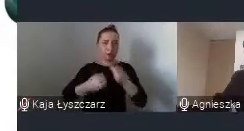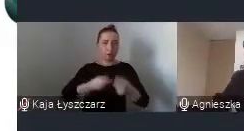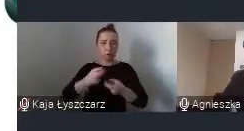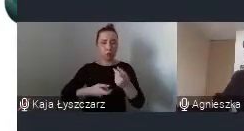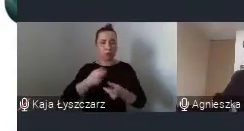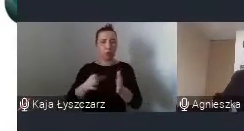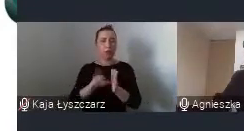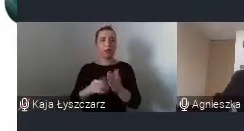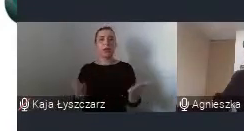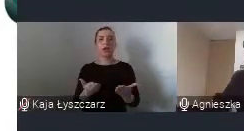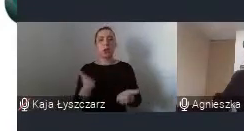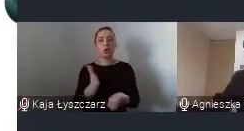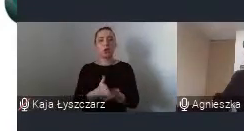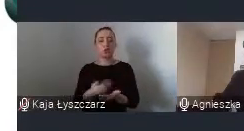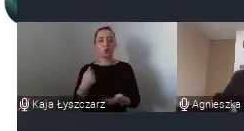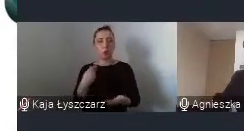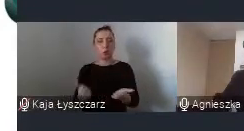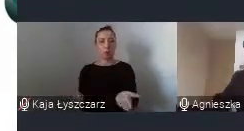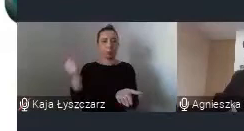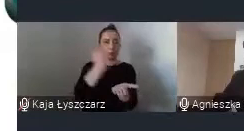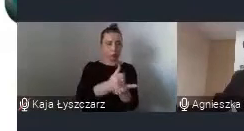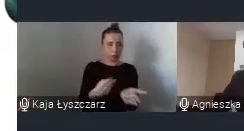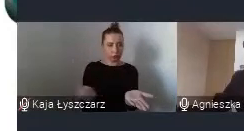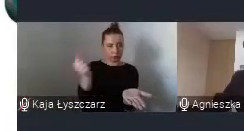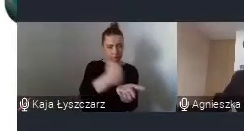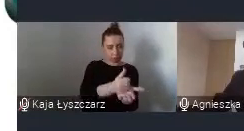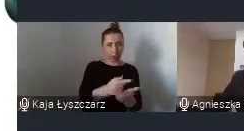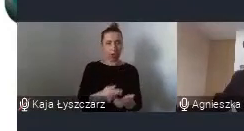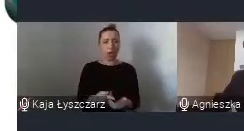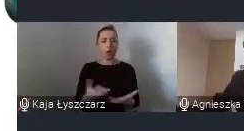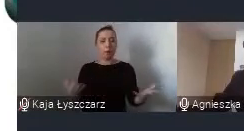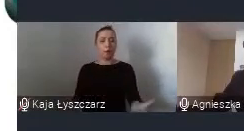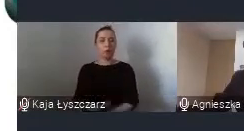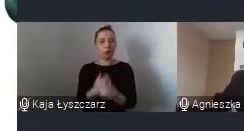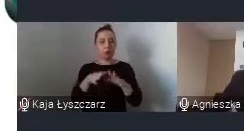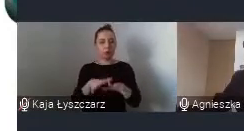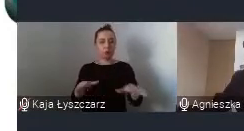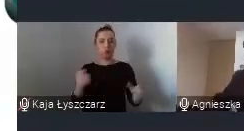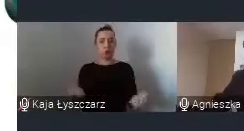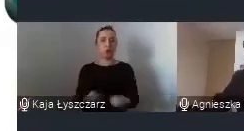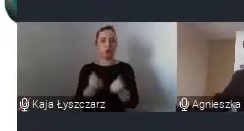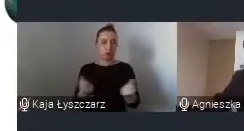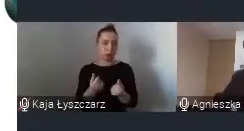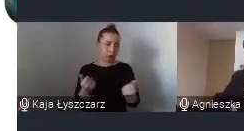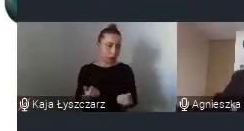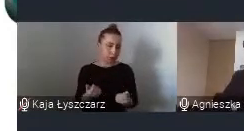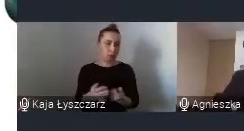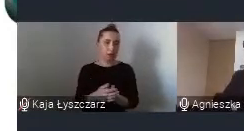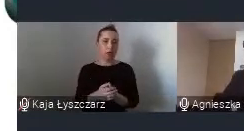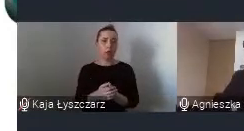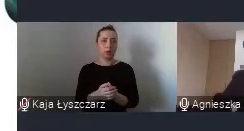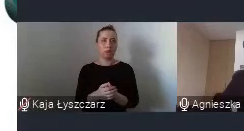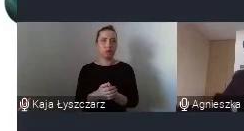dofinansowanie. I podejmujemy dosyć dużo działań zmierzających do tego, żeby właśnie te